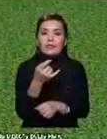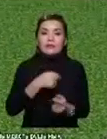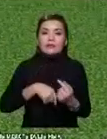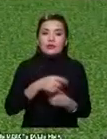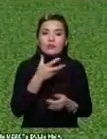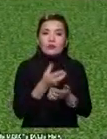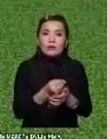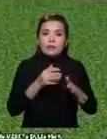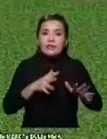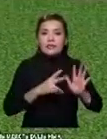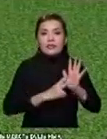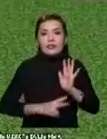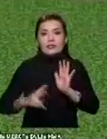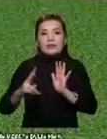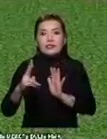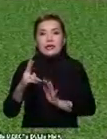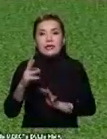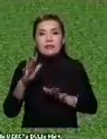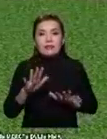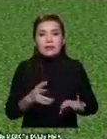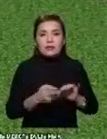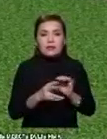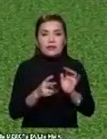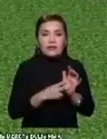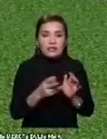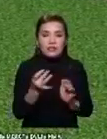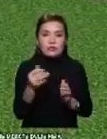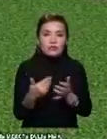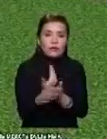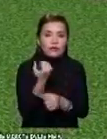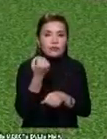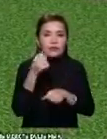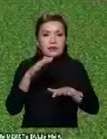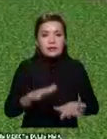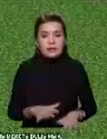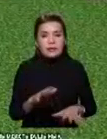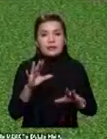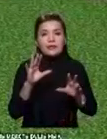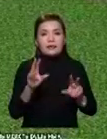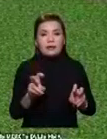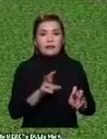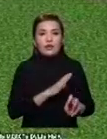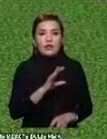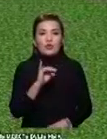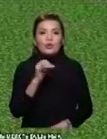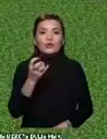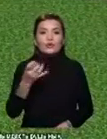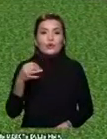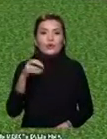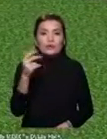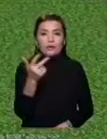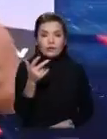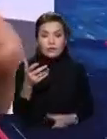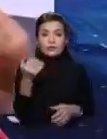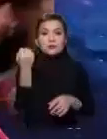мансабында 7-ші жекпе-жекте жеңіске жетіп, Найзаның жаңа жеңіл салмақтағы чемпионы болды. Ю Су Йон 3-ші